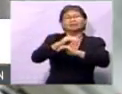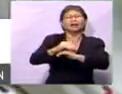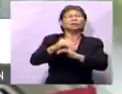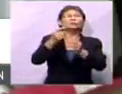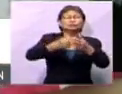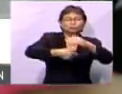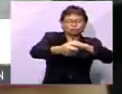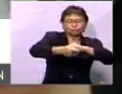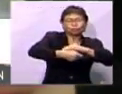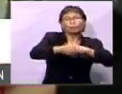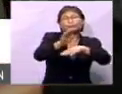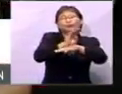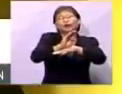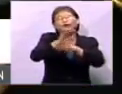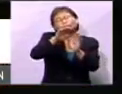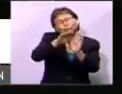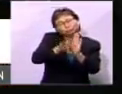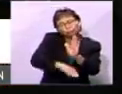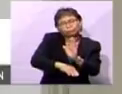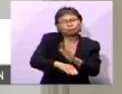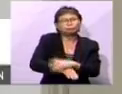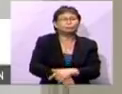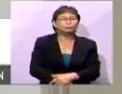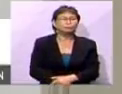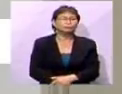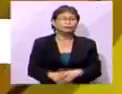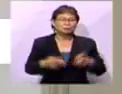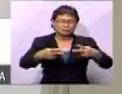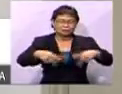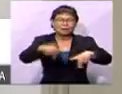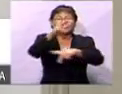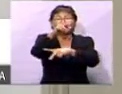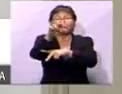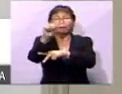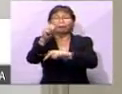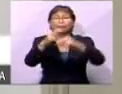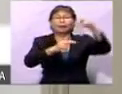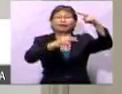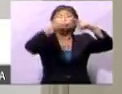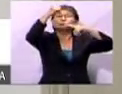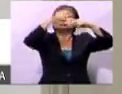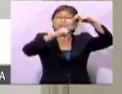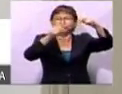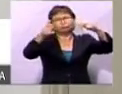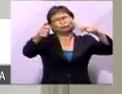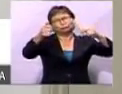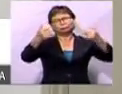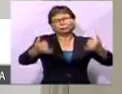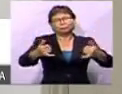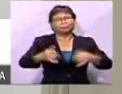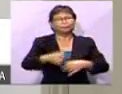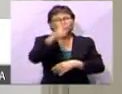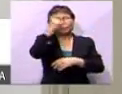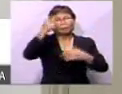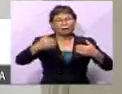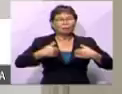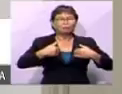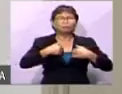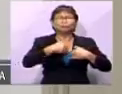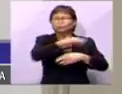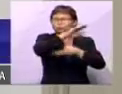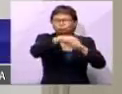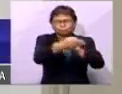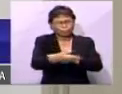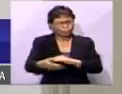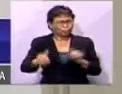kadar sewa ruang niaga yang berpatutan. Kedai Mara adalah salah satu bangunan yang baiklah sekarang ni, pasal dia mempunyai kelengkapan yang